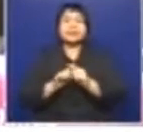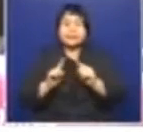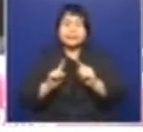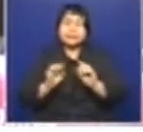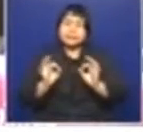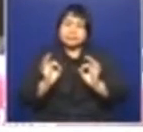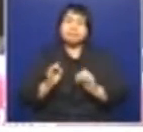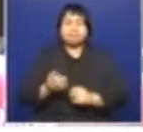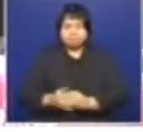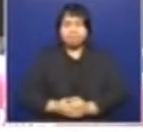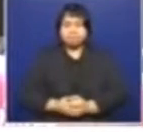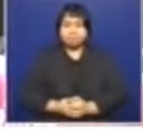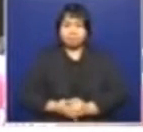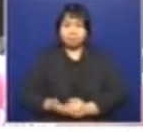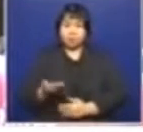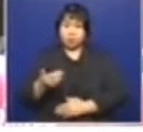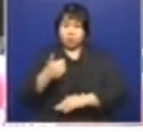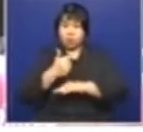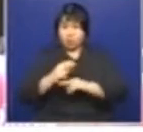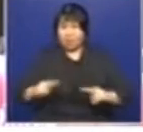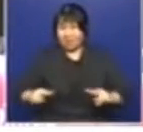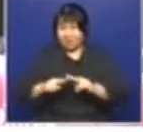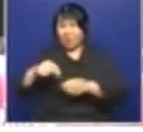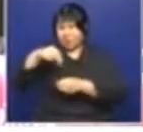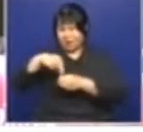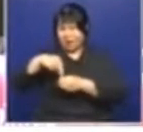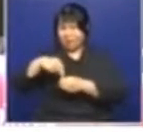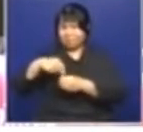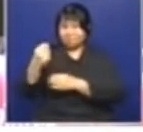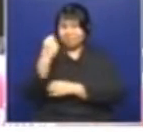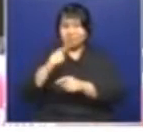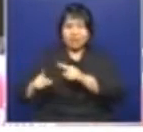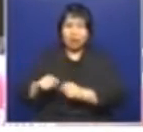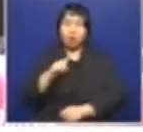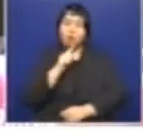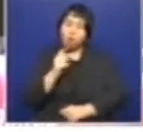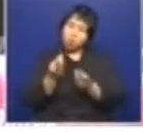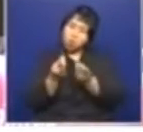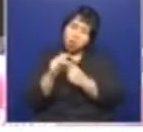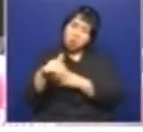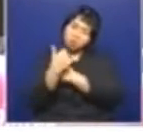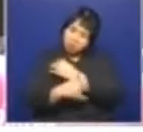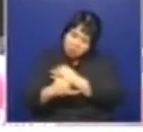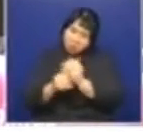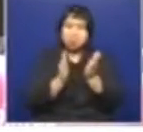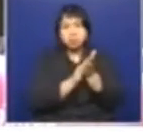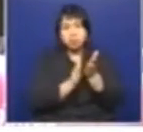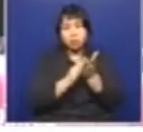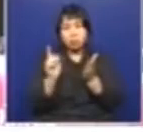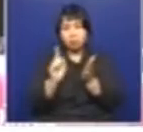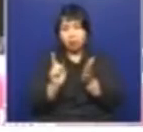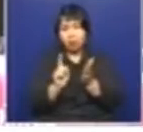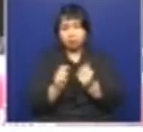ามครับท่านรัฐมนตรีพลังงานมาพอดีตัวเลขที่ท่านชื่นชมว่าต่างชาตินี่เขาชื่นชมเราว่าการ